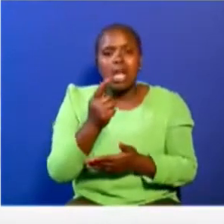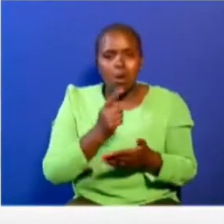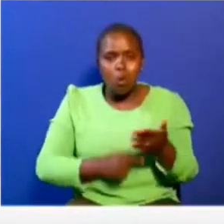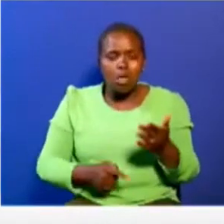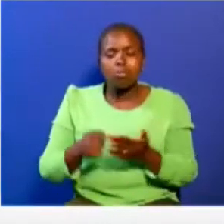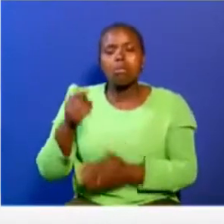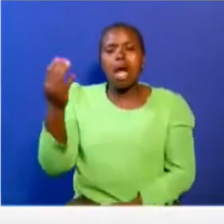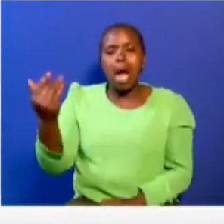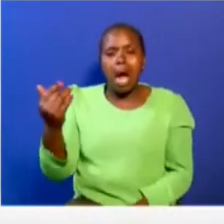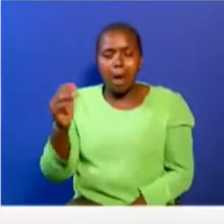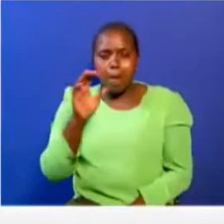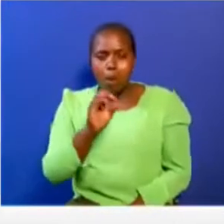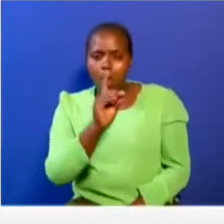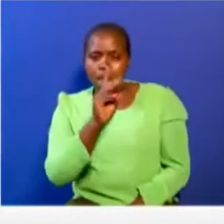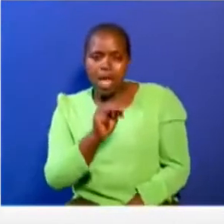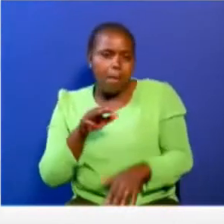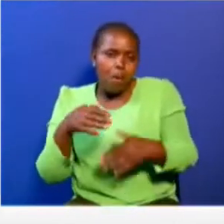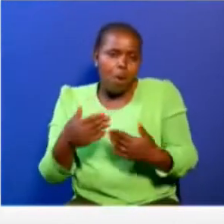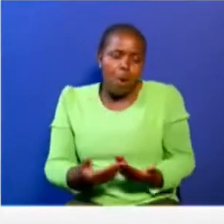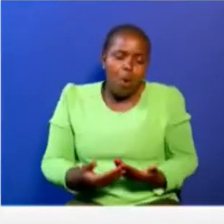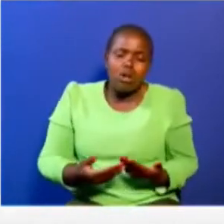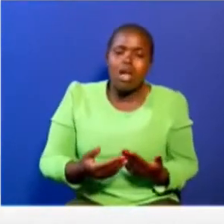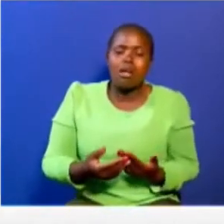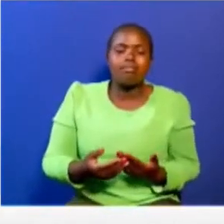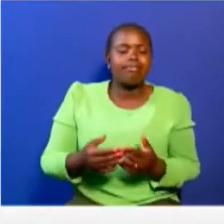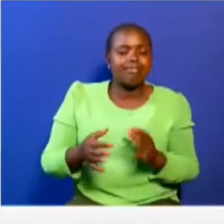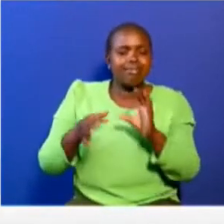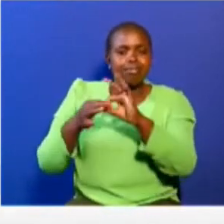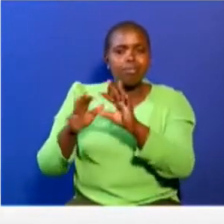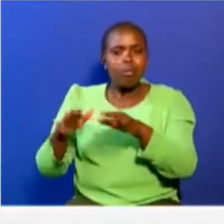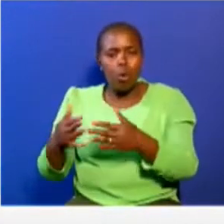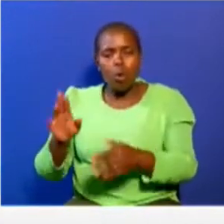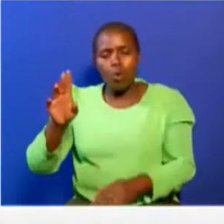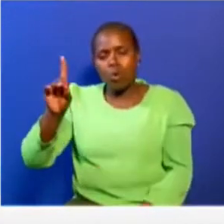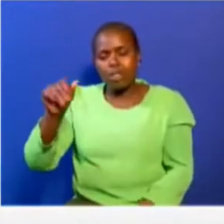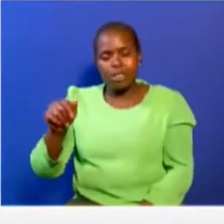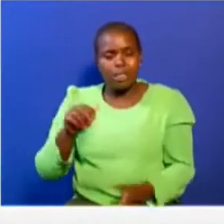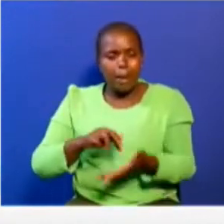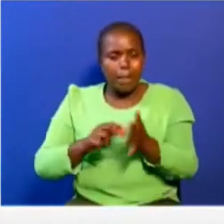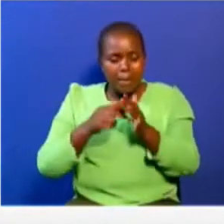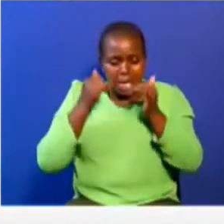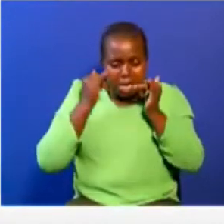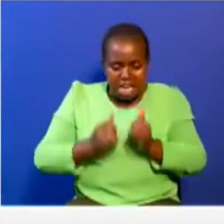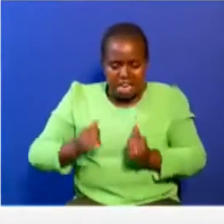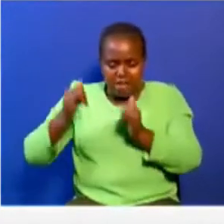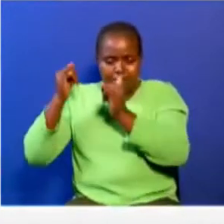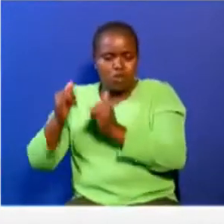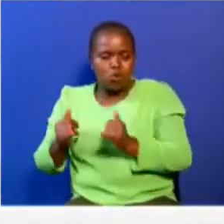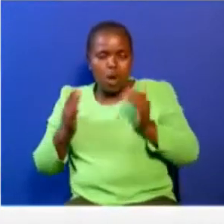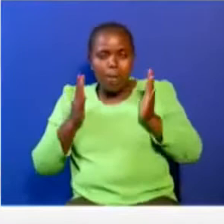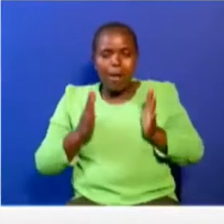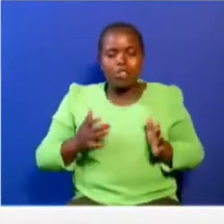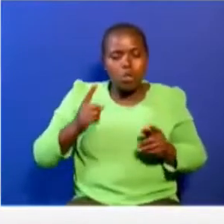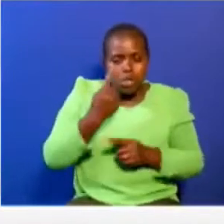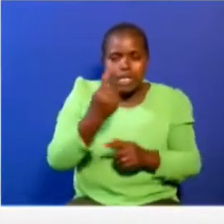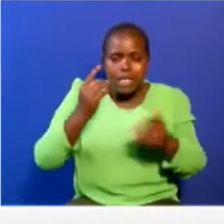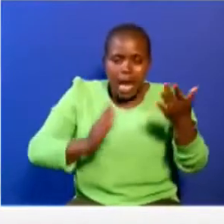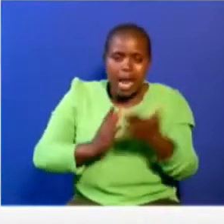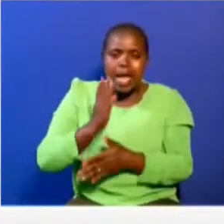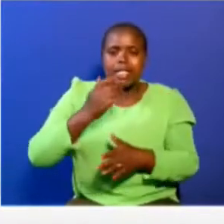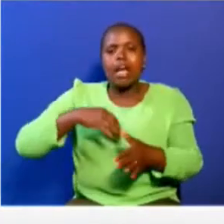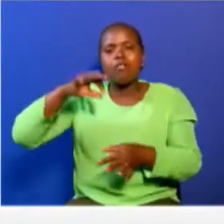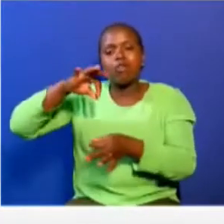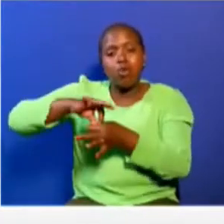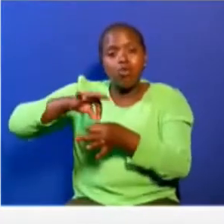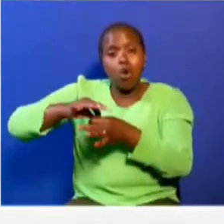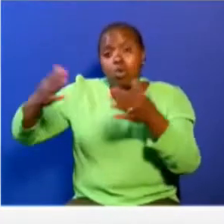njoo ODM ama Azimio ama UDA. Hii ni kila mtu choice yake, kila mtu ana haki yake ya kupiga